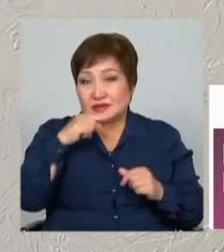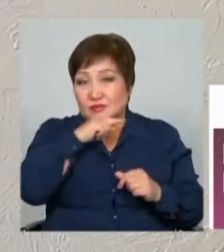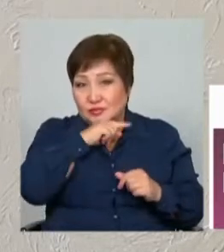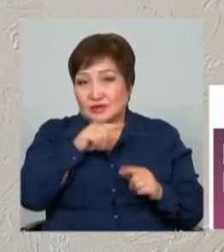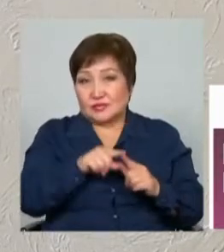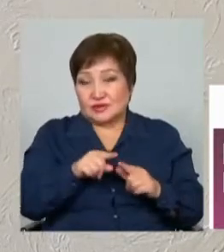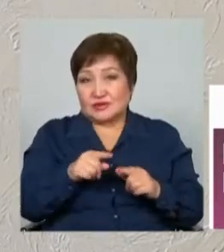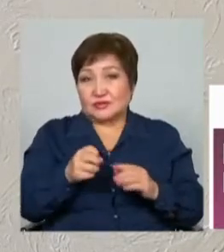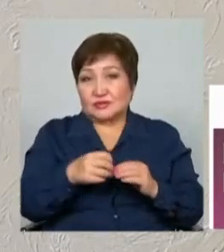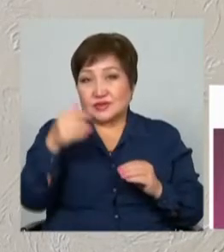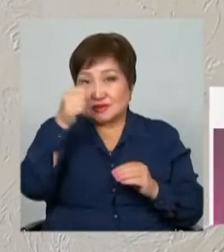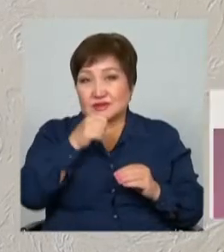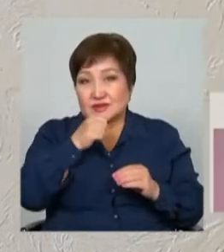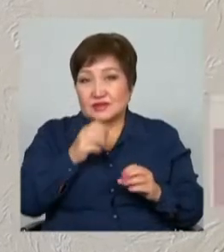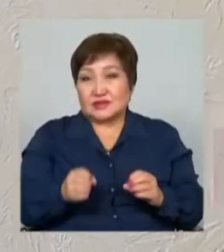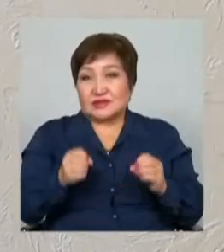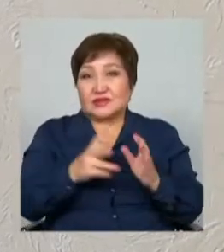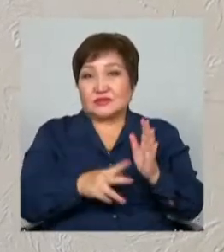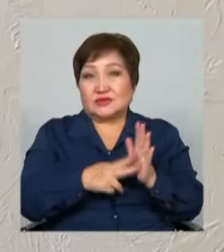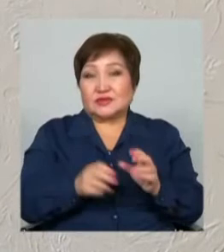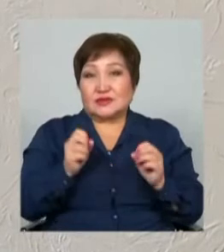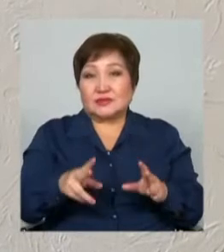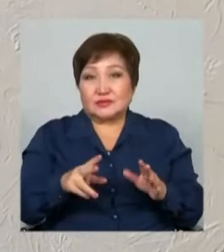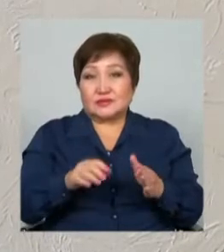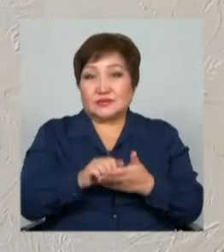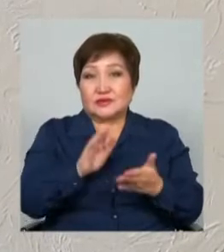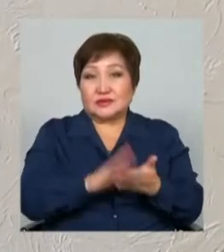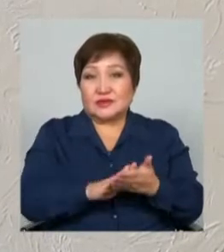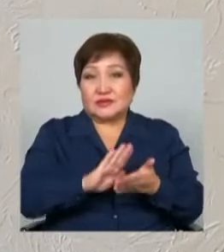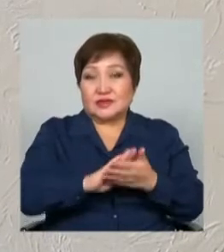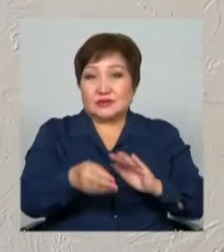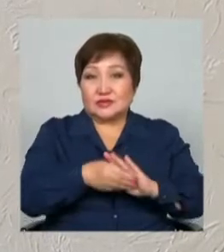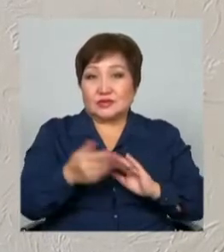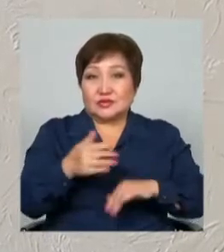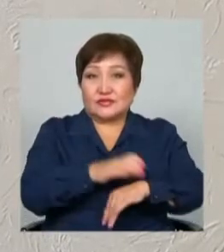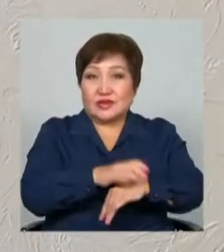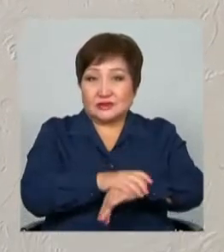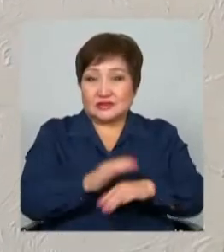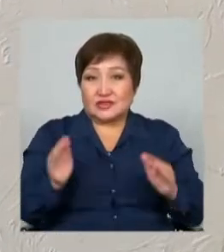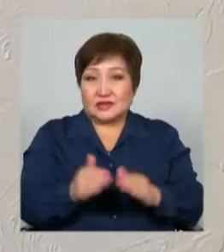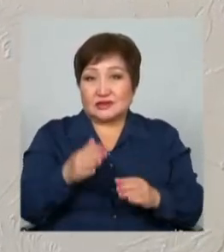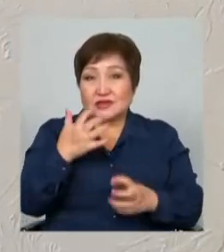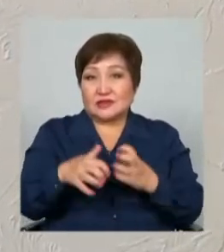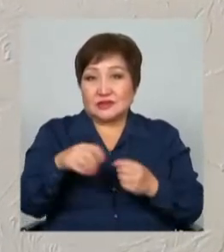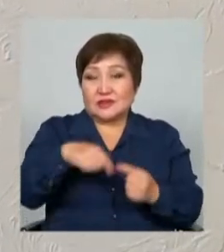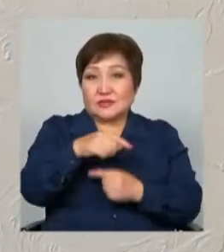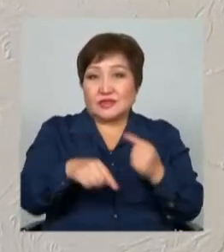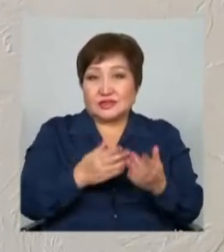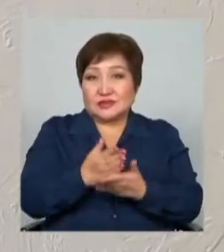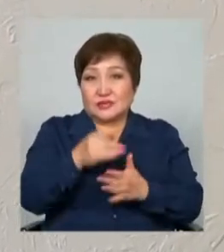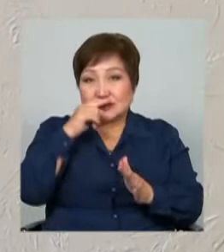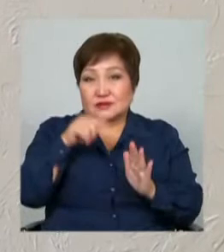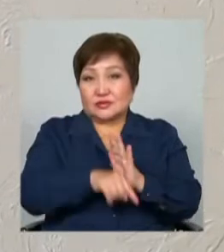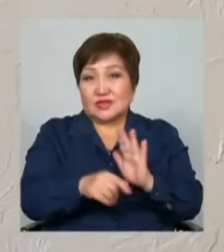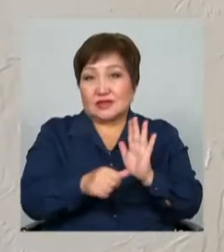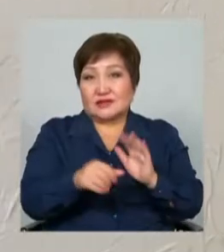нәтижесінде 75 қылмыс тіркеліп отыр. Жүйелі сыбайлас жемқорлықтың 3 фактісі, шағын және орта бизнес қызметіне араласудың 6 фактісі